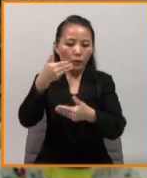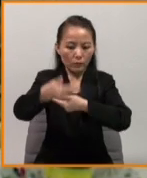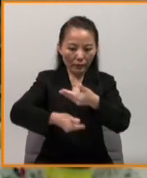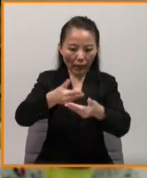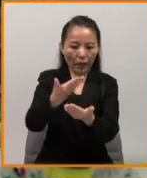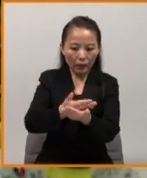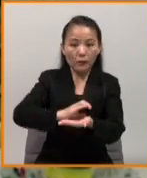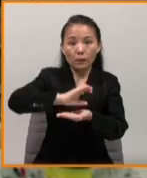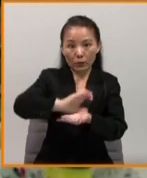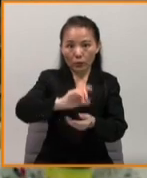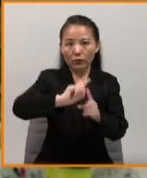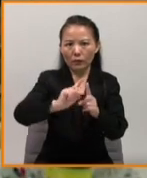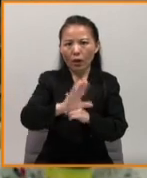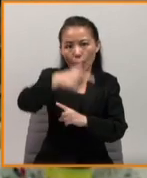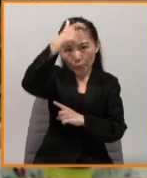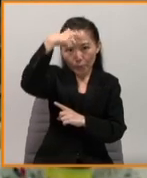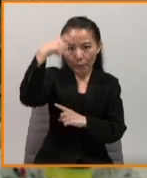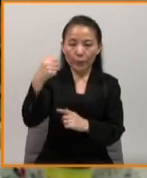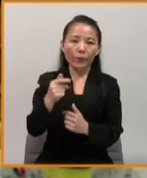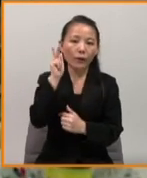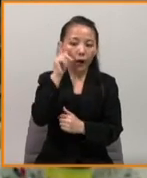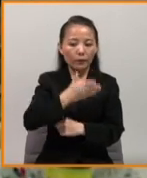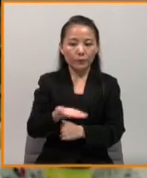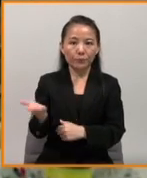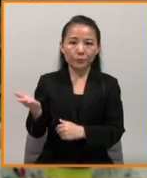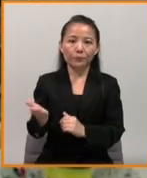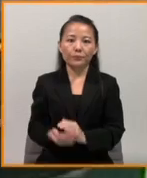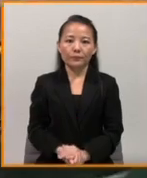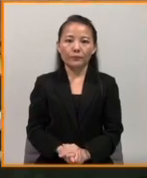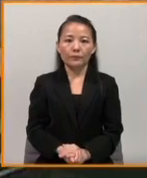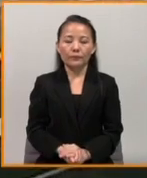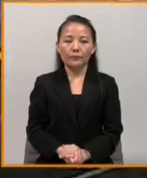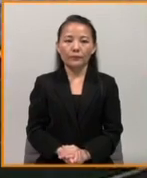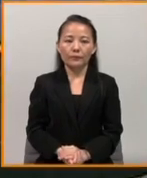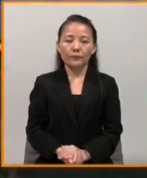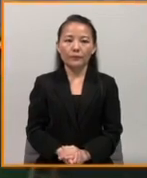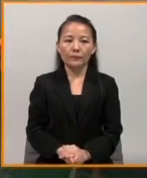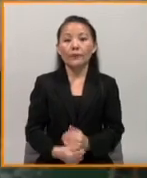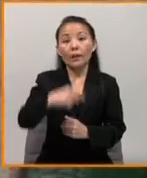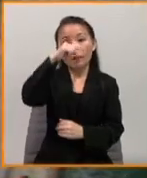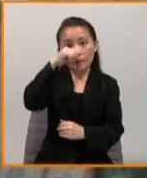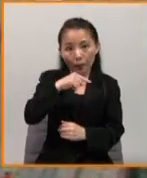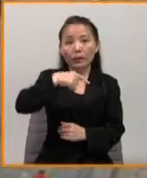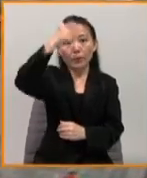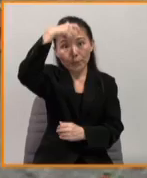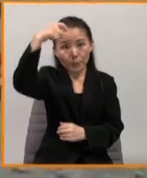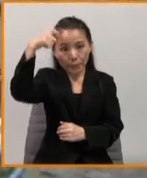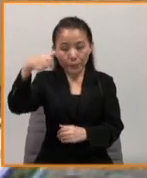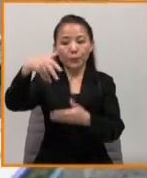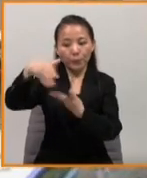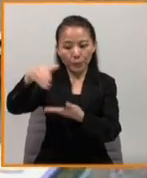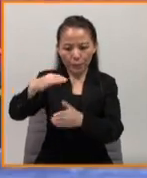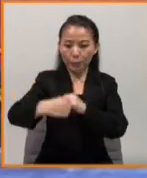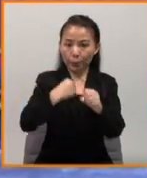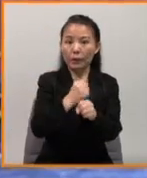แล้วก็การลงทุนของประเทศเมียนมานะคะติดตามได้จากรายงานค่ะ ไทยกับเมียนมามีมูลค่าระหว่างกันนับแสนล้านบาท